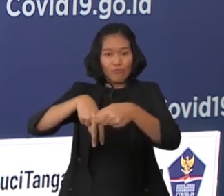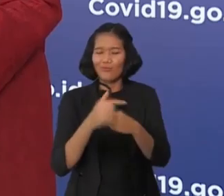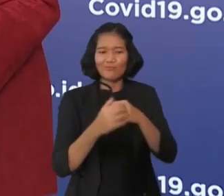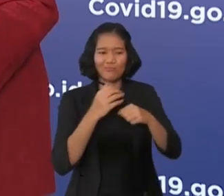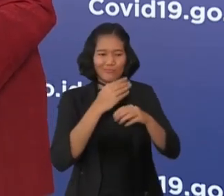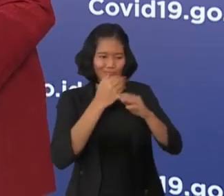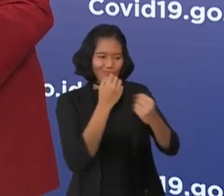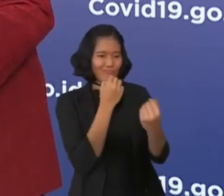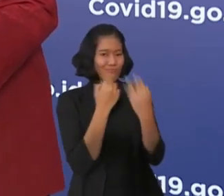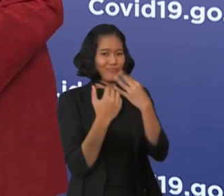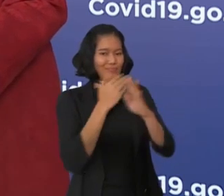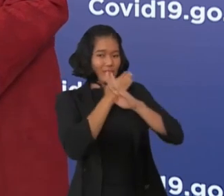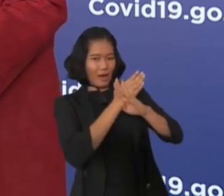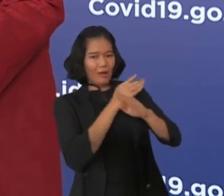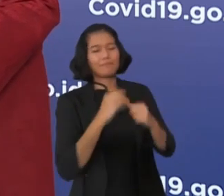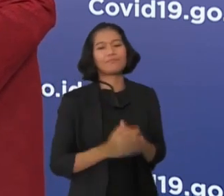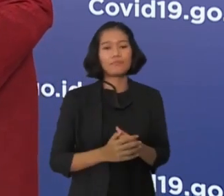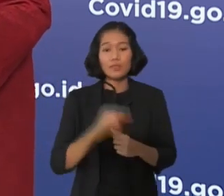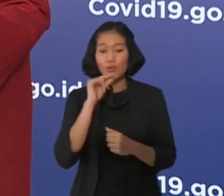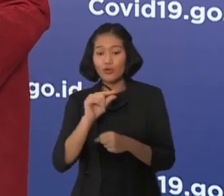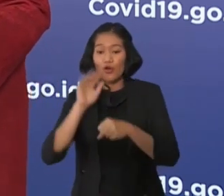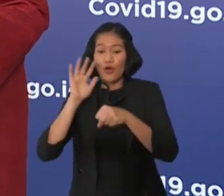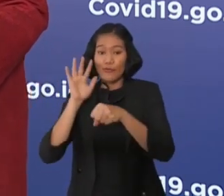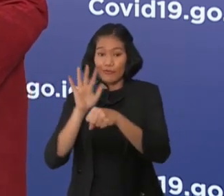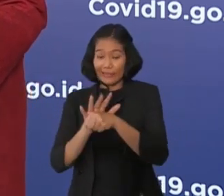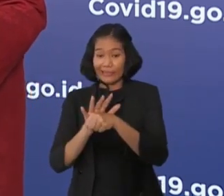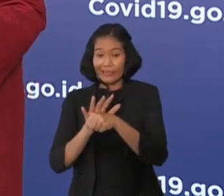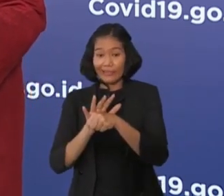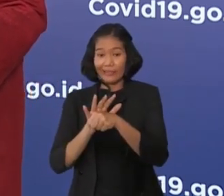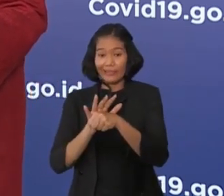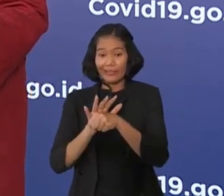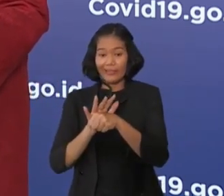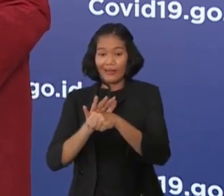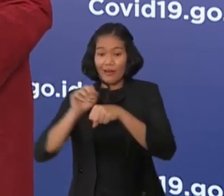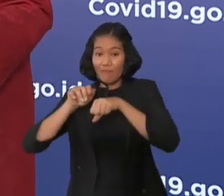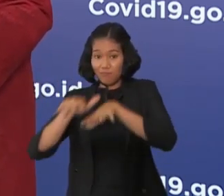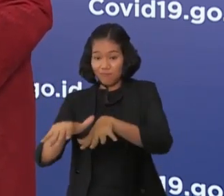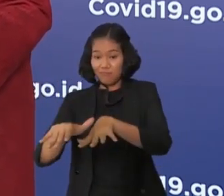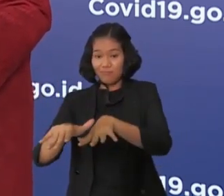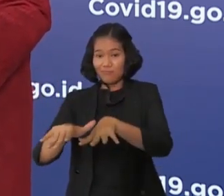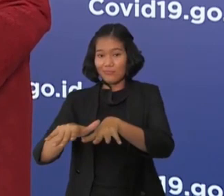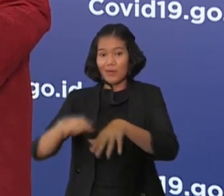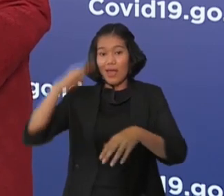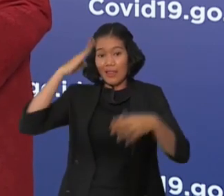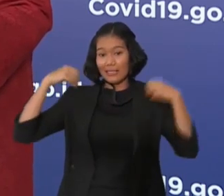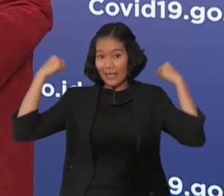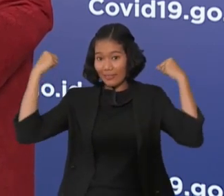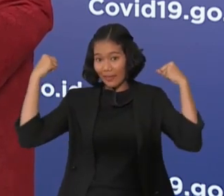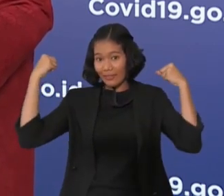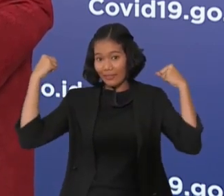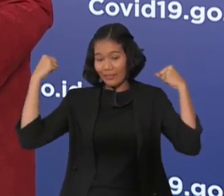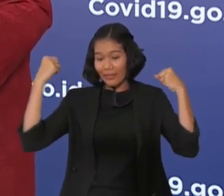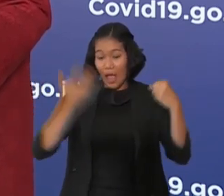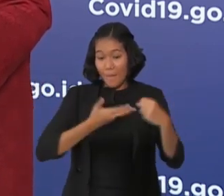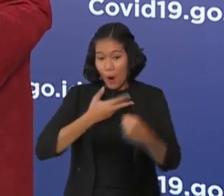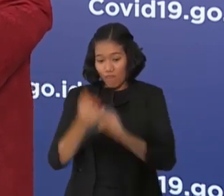bot anti-slip Sedangkan untuk penanganan covert nineteen terhadap tenaga kesehatan yang melakukan tindakan